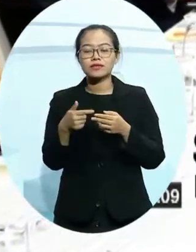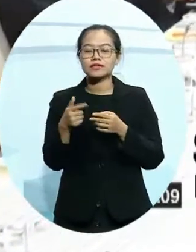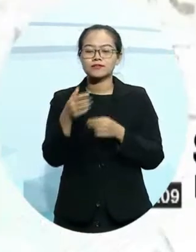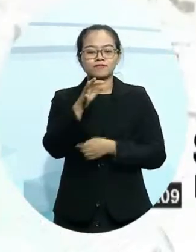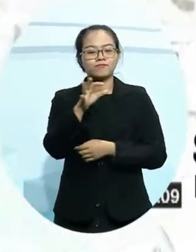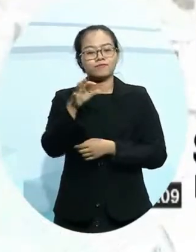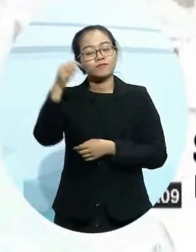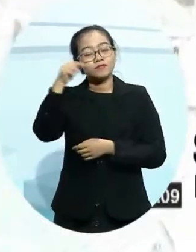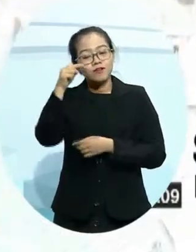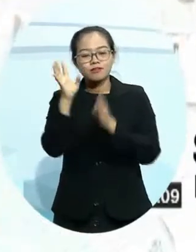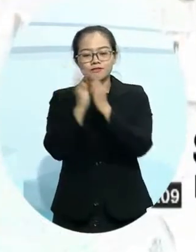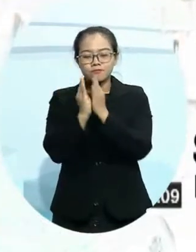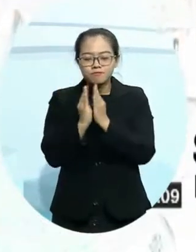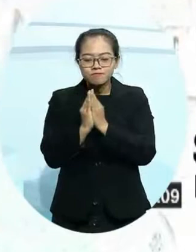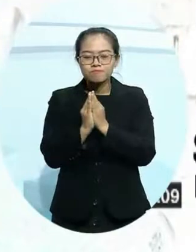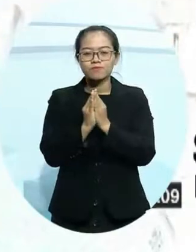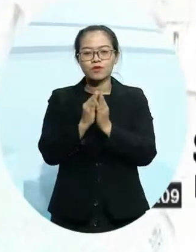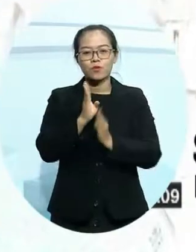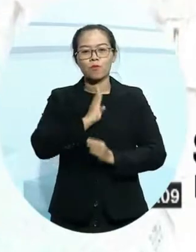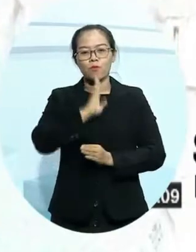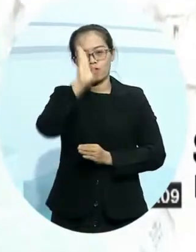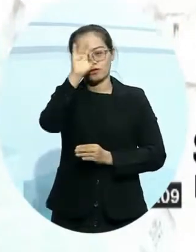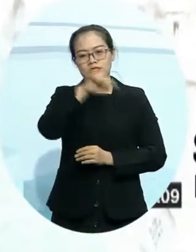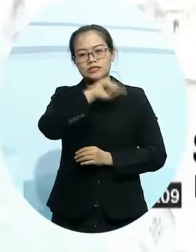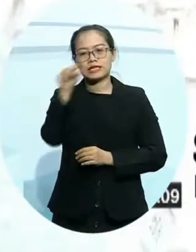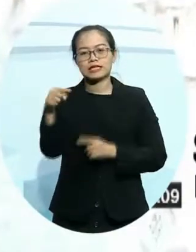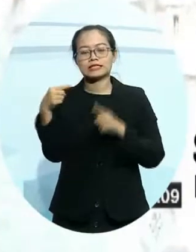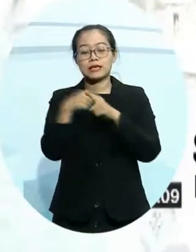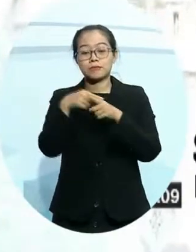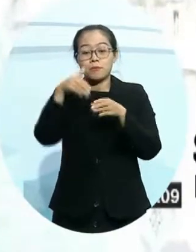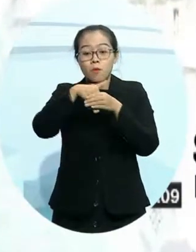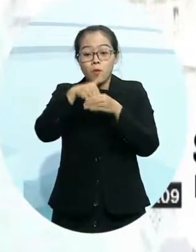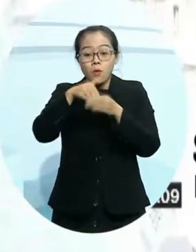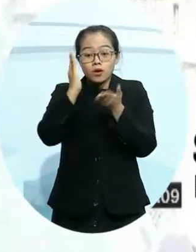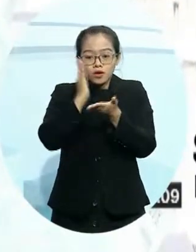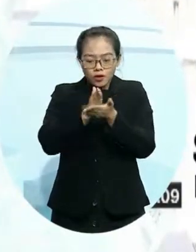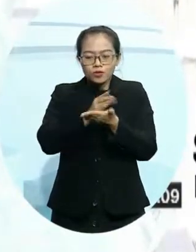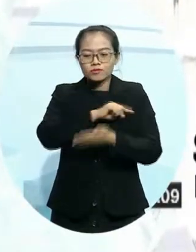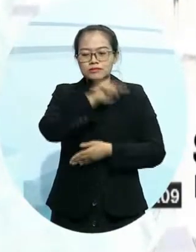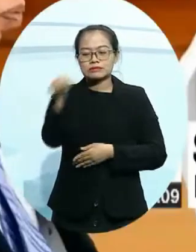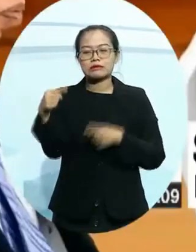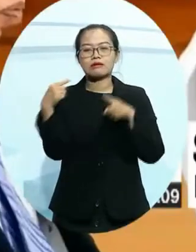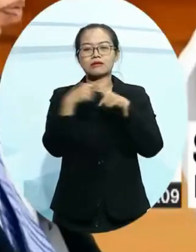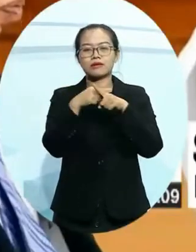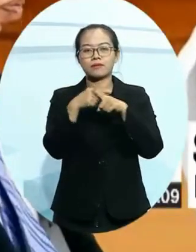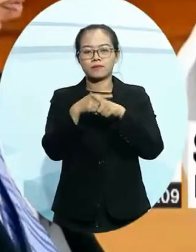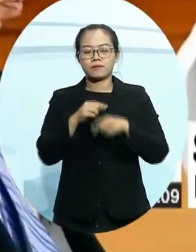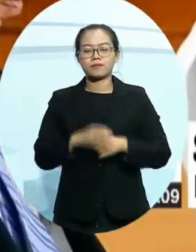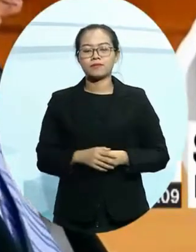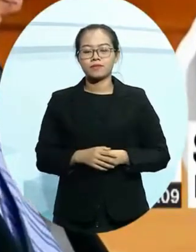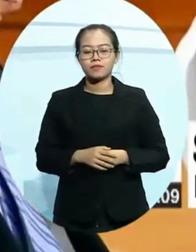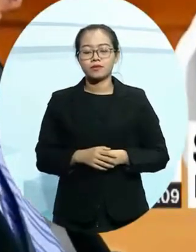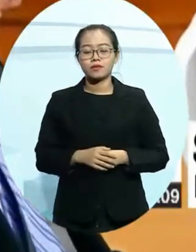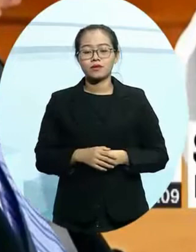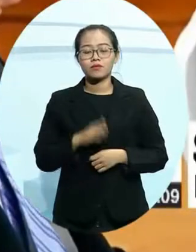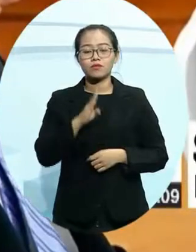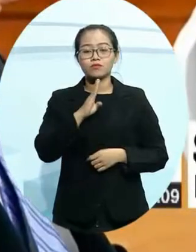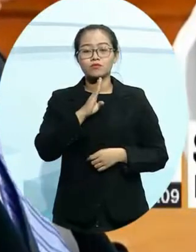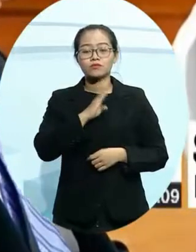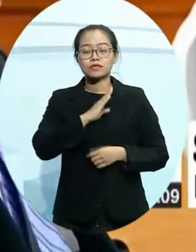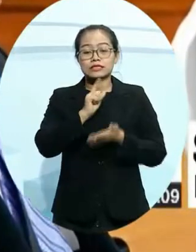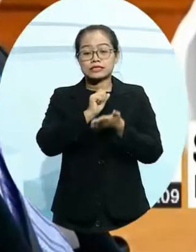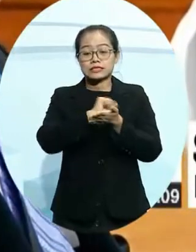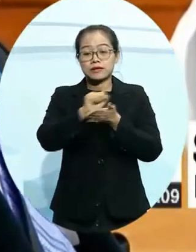Nhật Bản diễn ra ngay sau khi bầu cử kết thúc. Đây sẽ là chuyến thăm đầu tiên tới Nhật Bản của một Ngoại trưởng Hàn Quốc kể từ tháng 11 năm